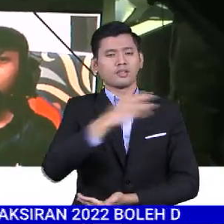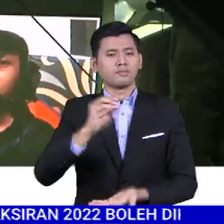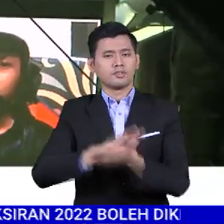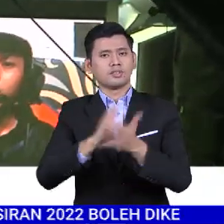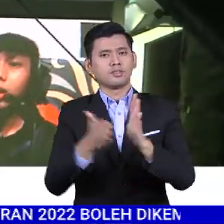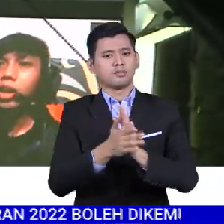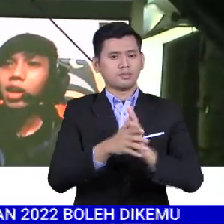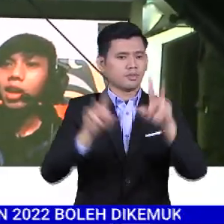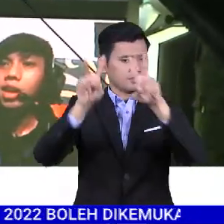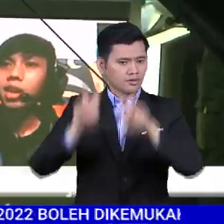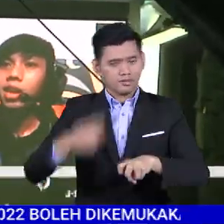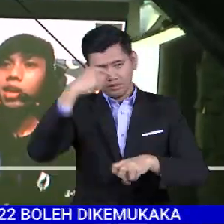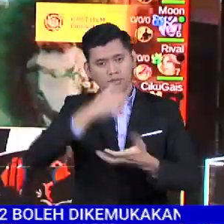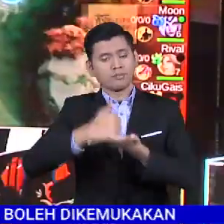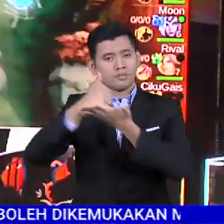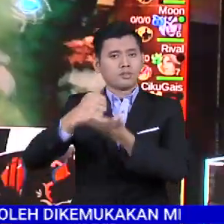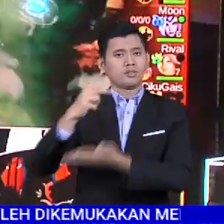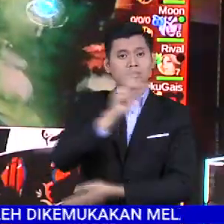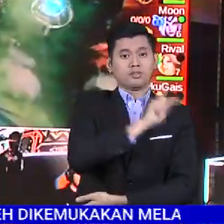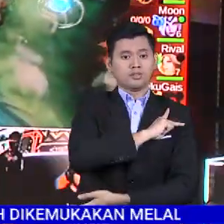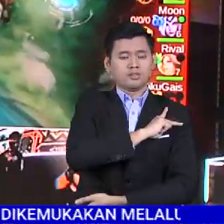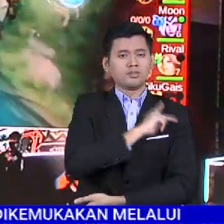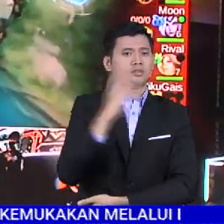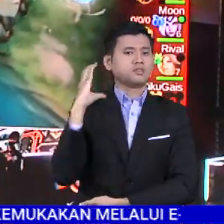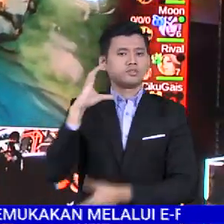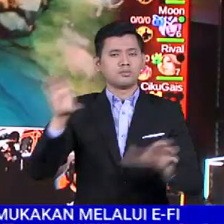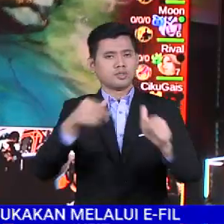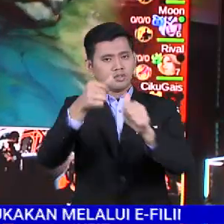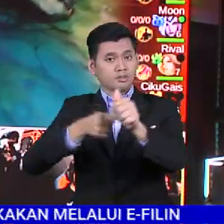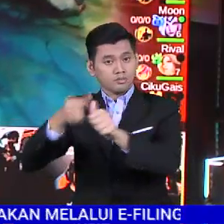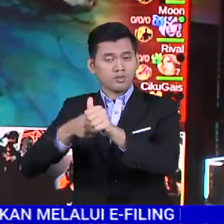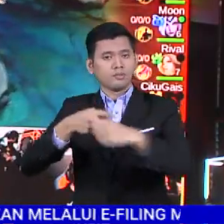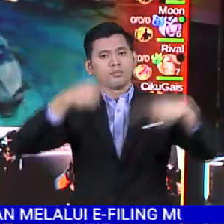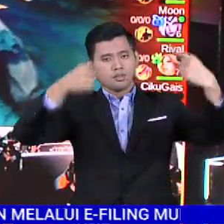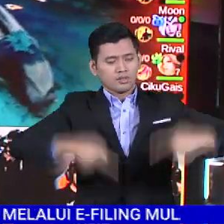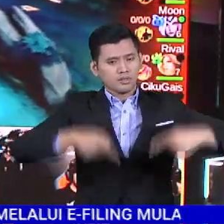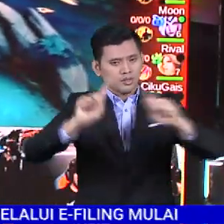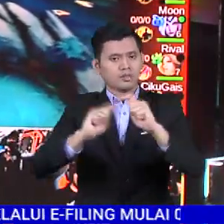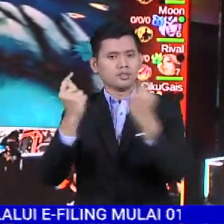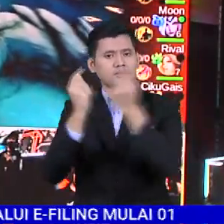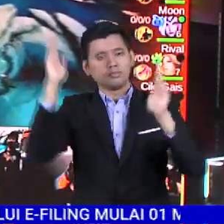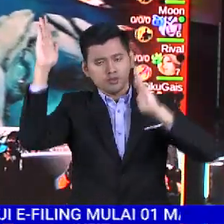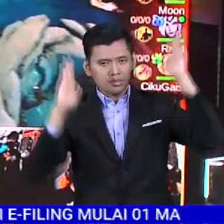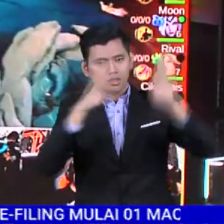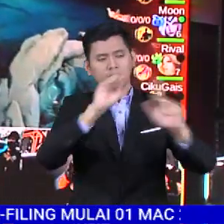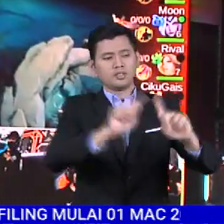penganalisis adalah membantu ketua jurulatih menyediakan laporan setiap perlawanan melibatkan skuad negara dan juga